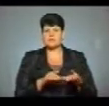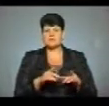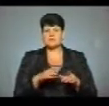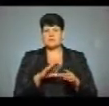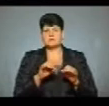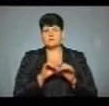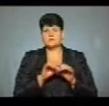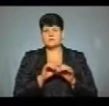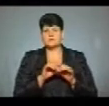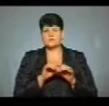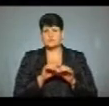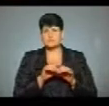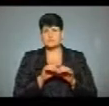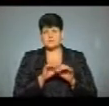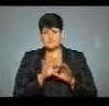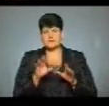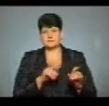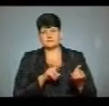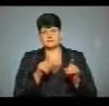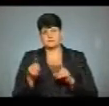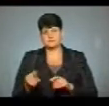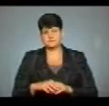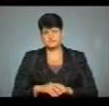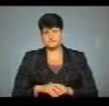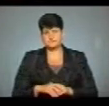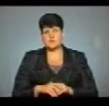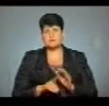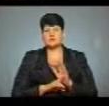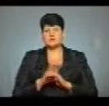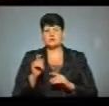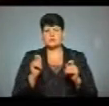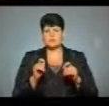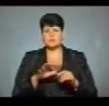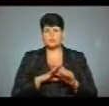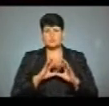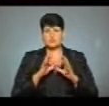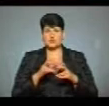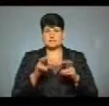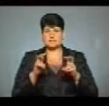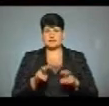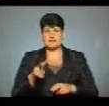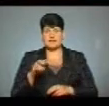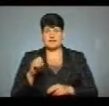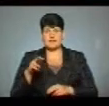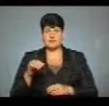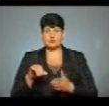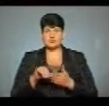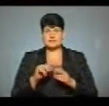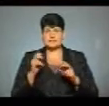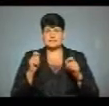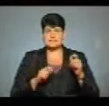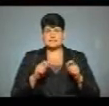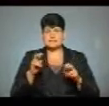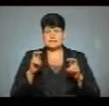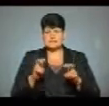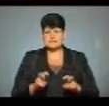великих землях. Також перед початком фестивалю відбулося міжнародне засідання лемків. Учасник засідання Андрій Ротко каже,